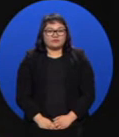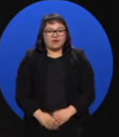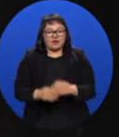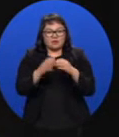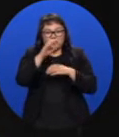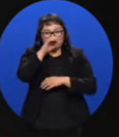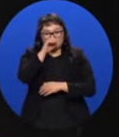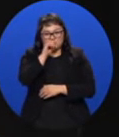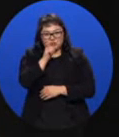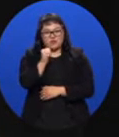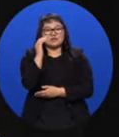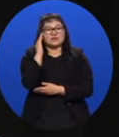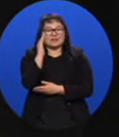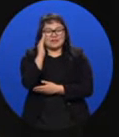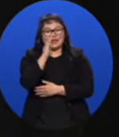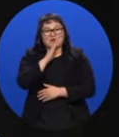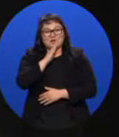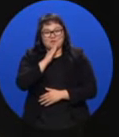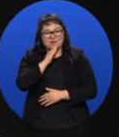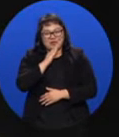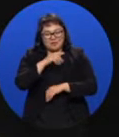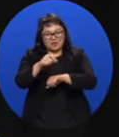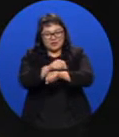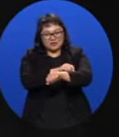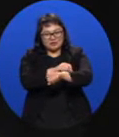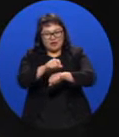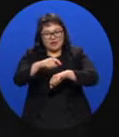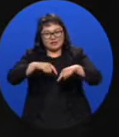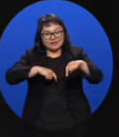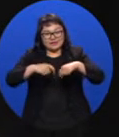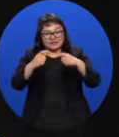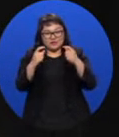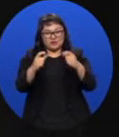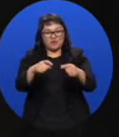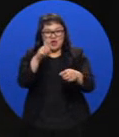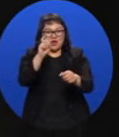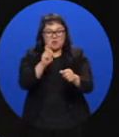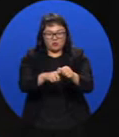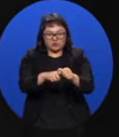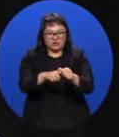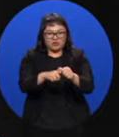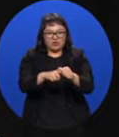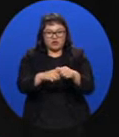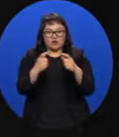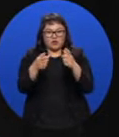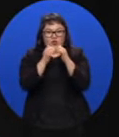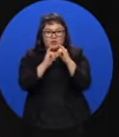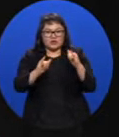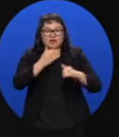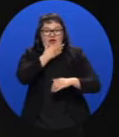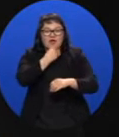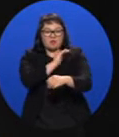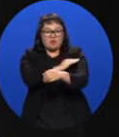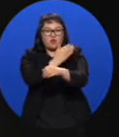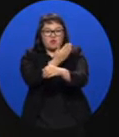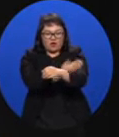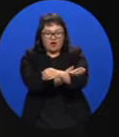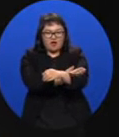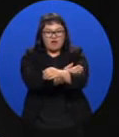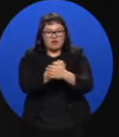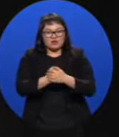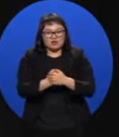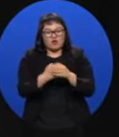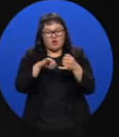좋은 이야기입니다만은 뭐 특별자치도의 목적, 도민의 행복권, 추구권을 좀